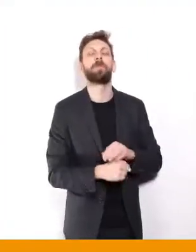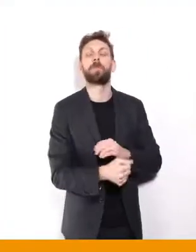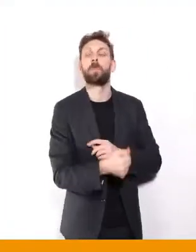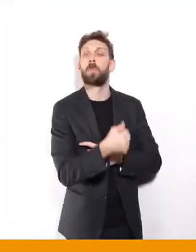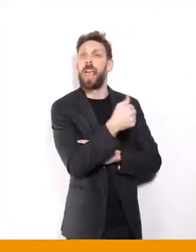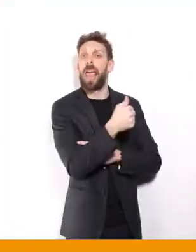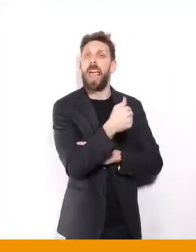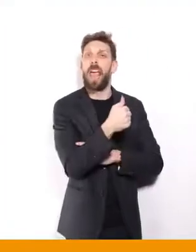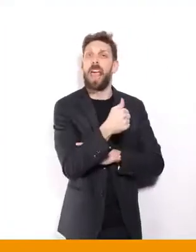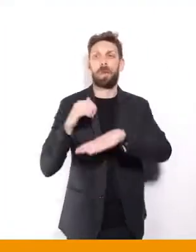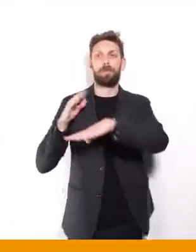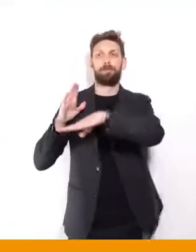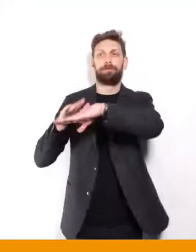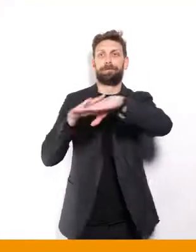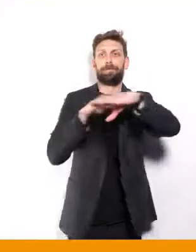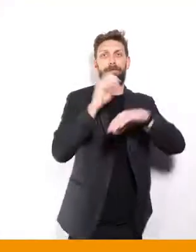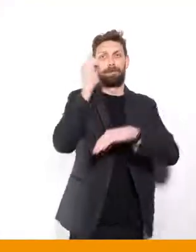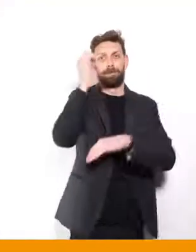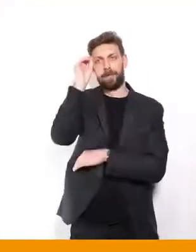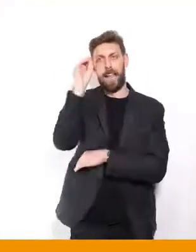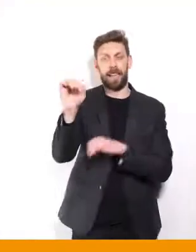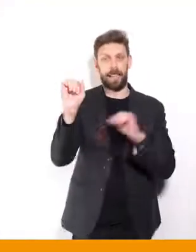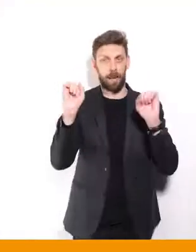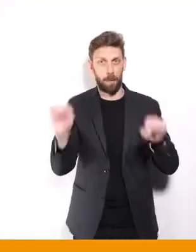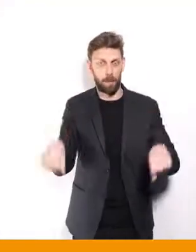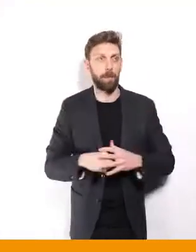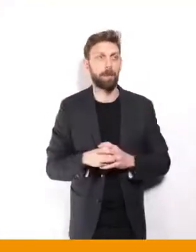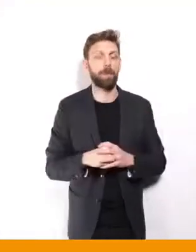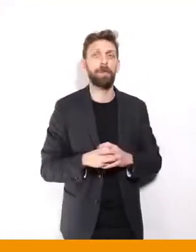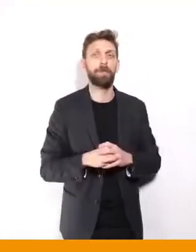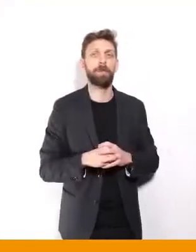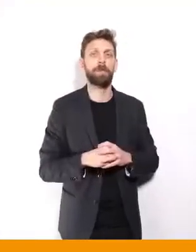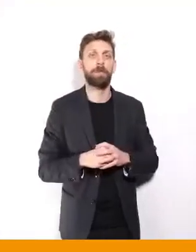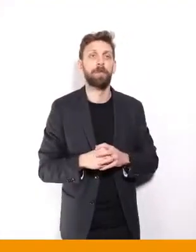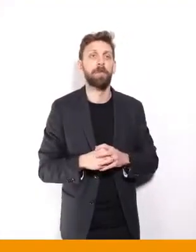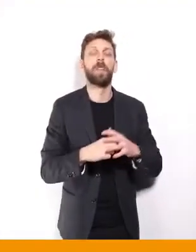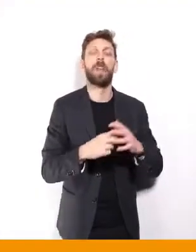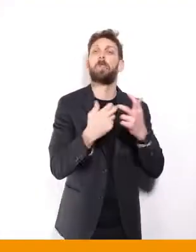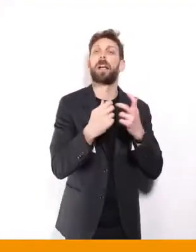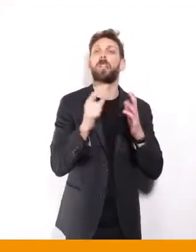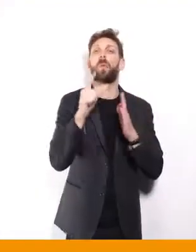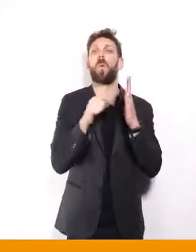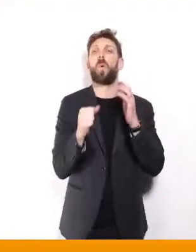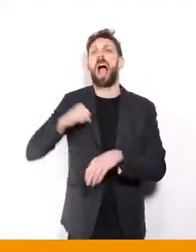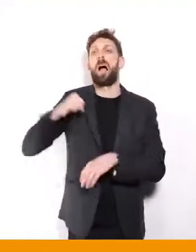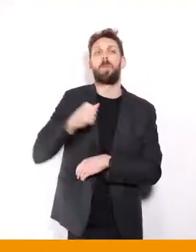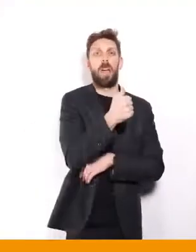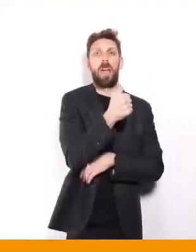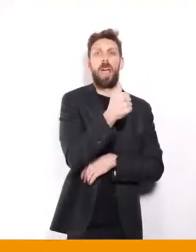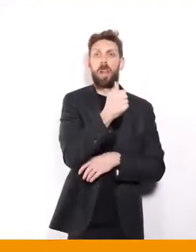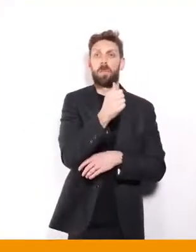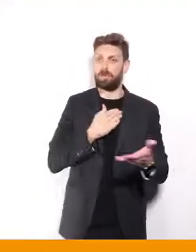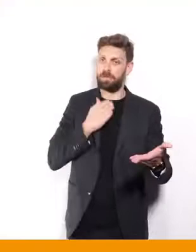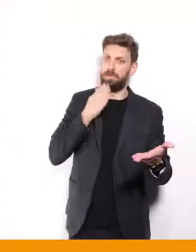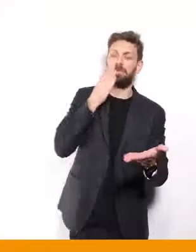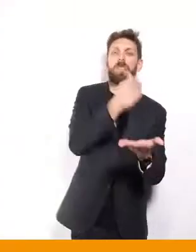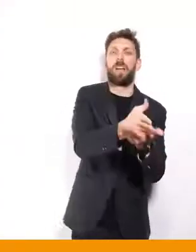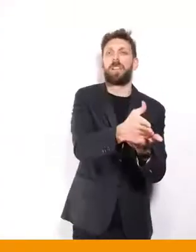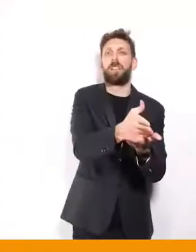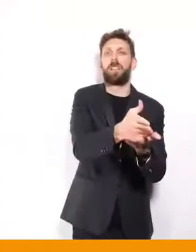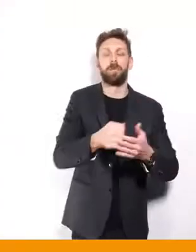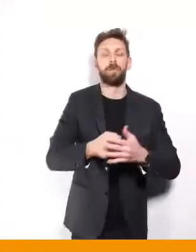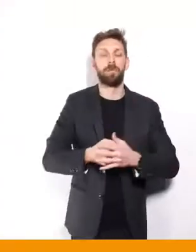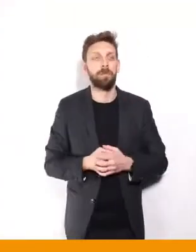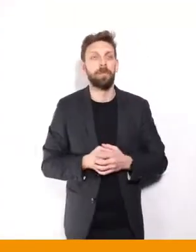d'alerte, évidemment, c'est une accessibilité quand il y a infraction à la loi, et c'est une capacité